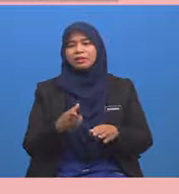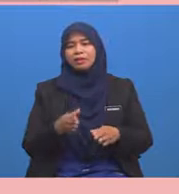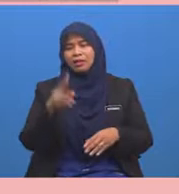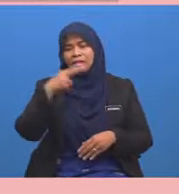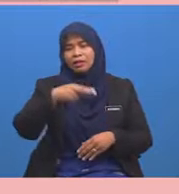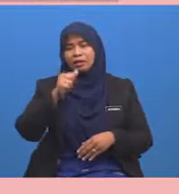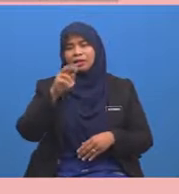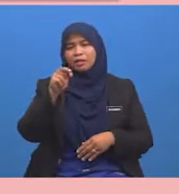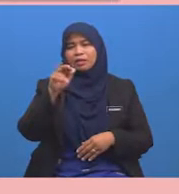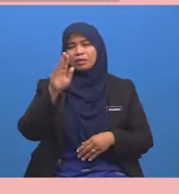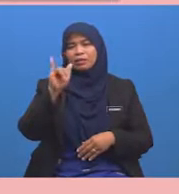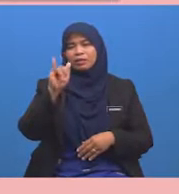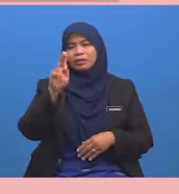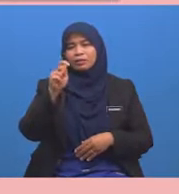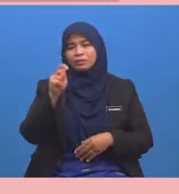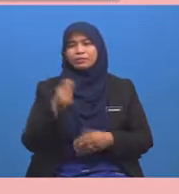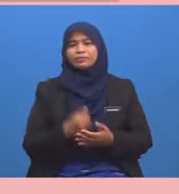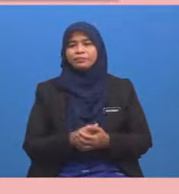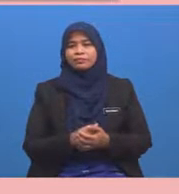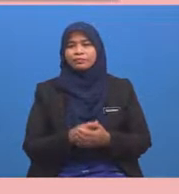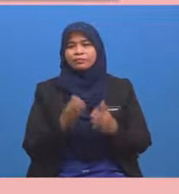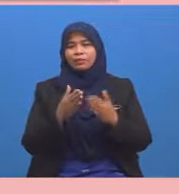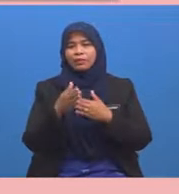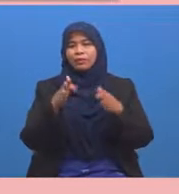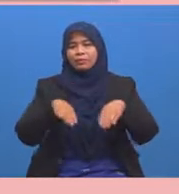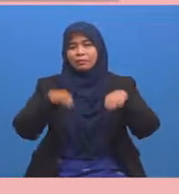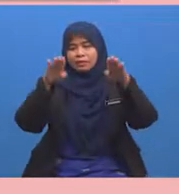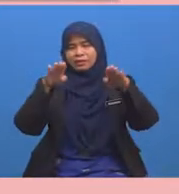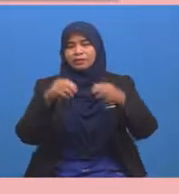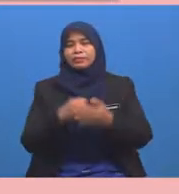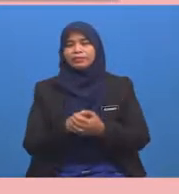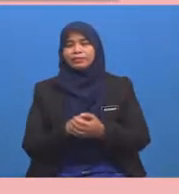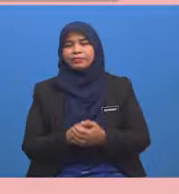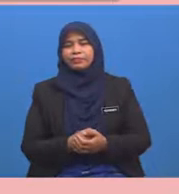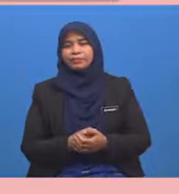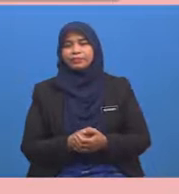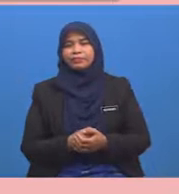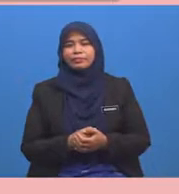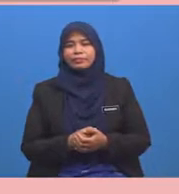besar, terutamanya kanak-kanak dan golongan tua yang tidak berdaya.